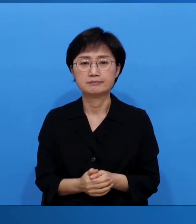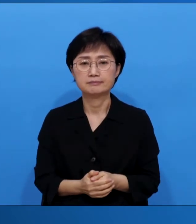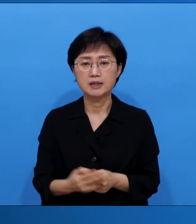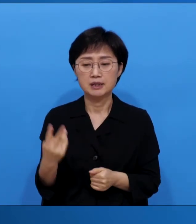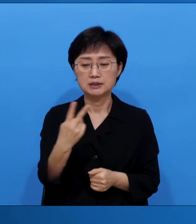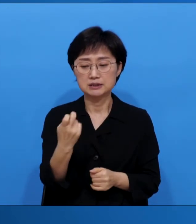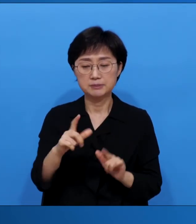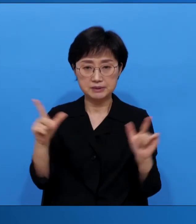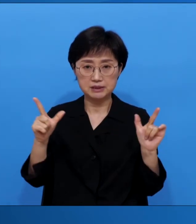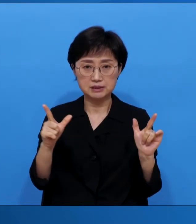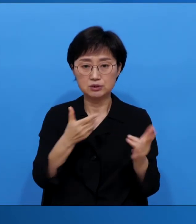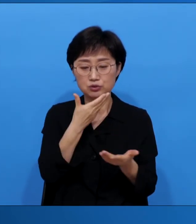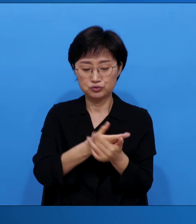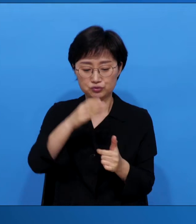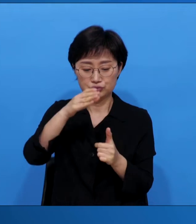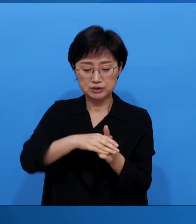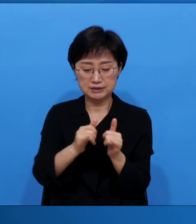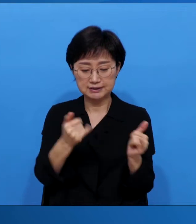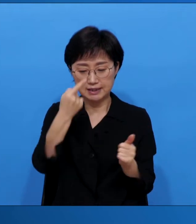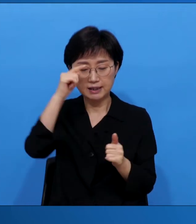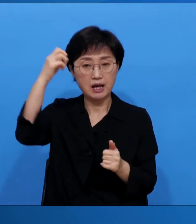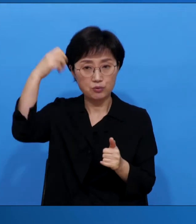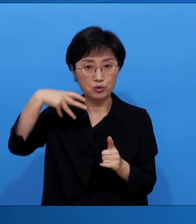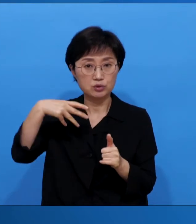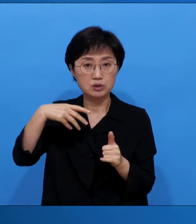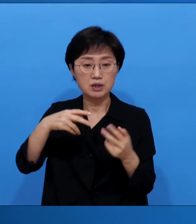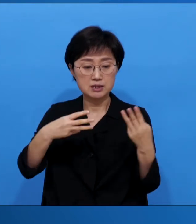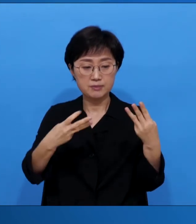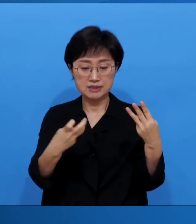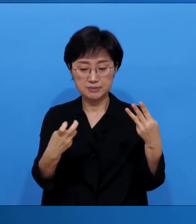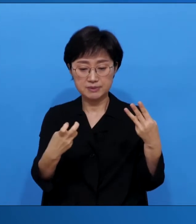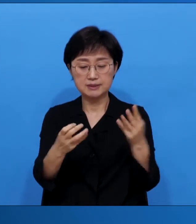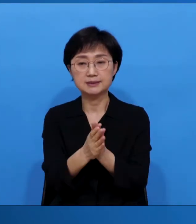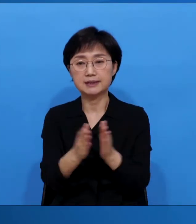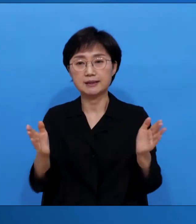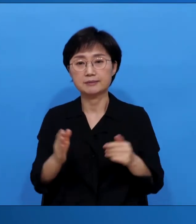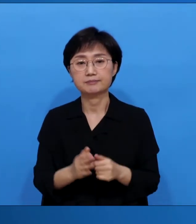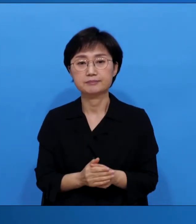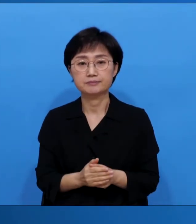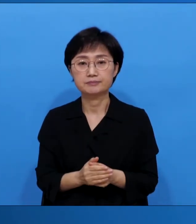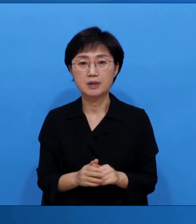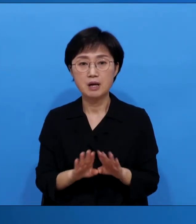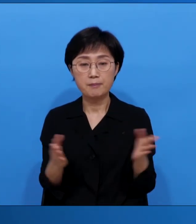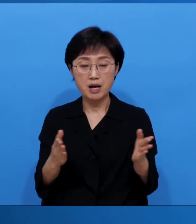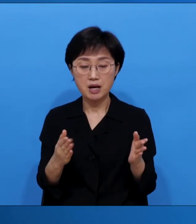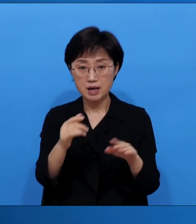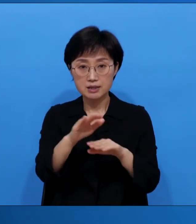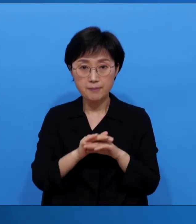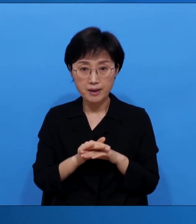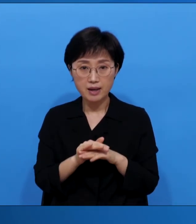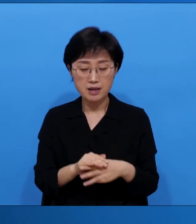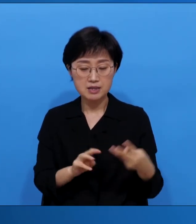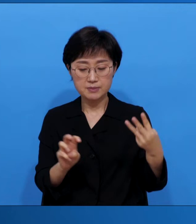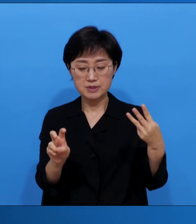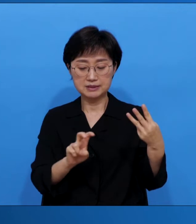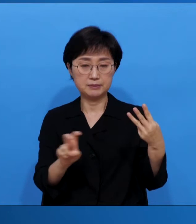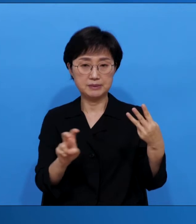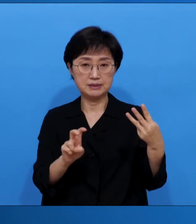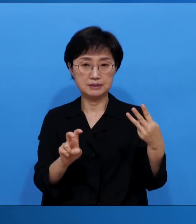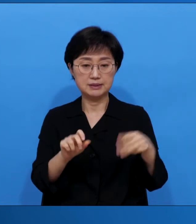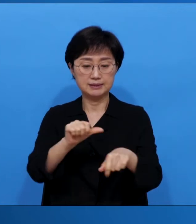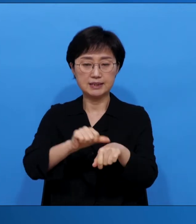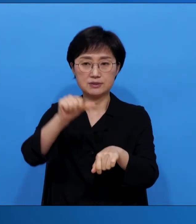2022 봄학기 중직자대학원이 오는 20일 개강합니다. 개강 예배는 20일 오후 5시 RUTC